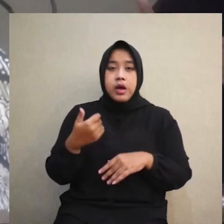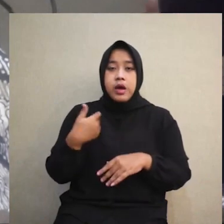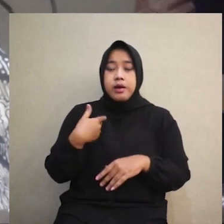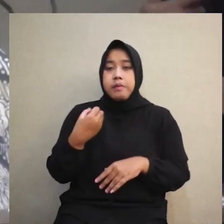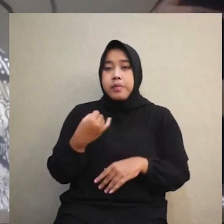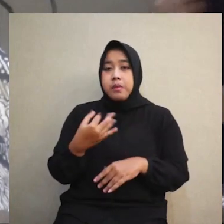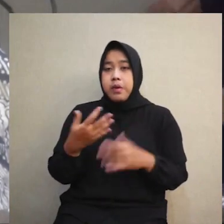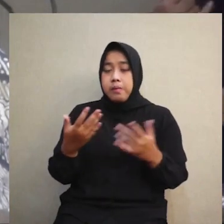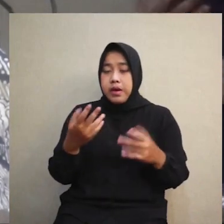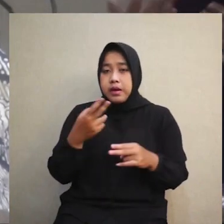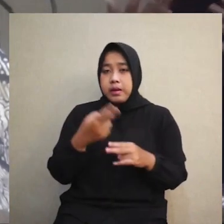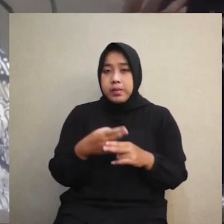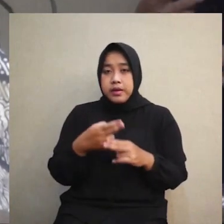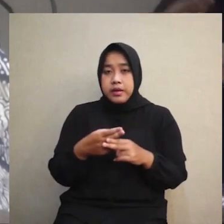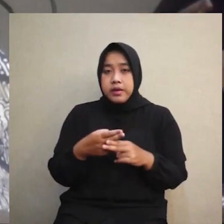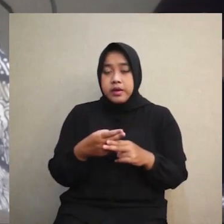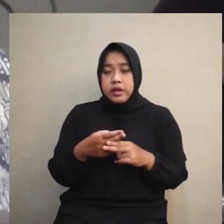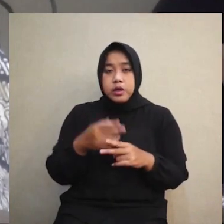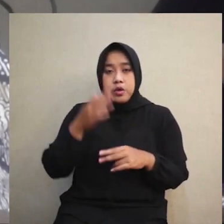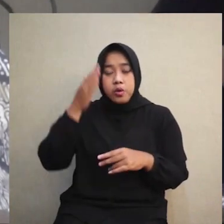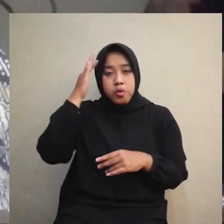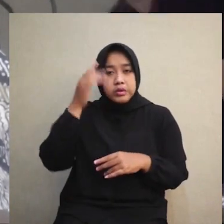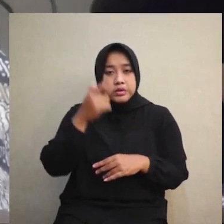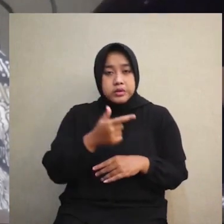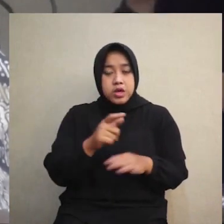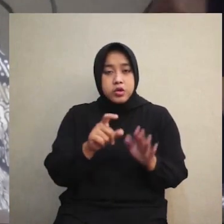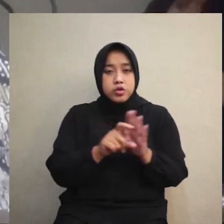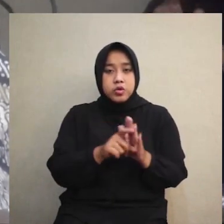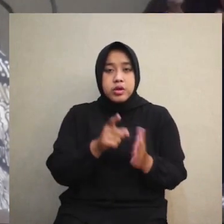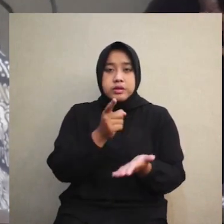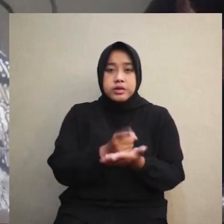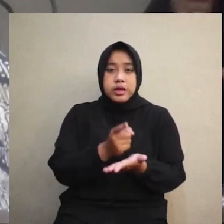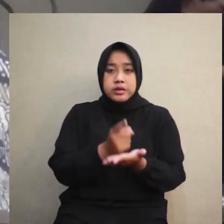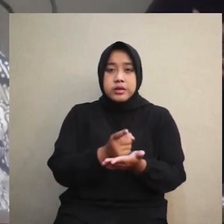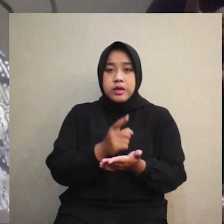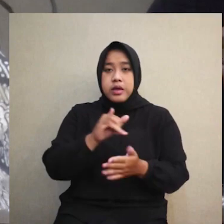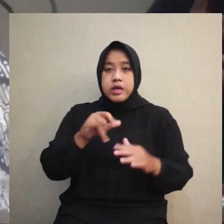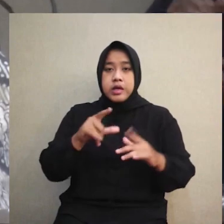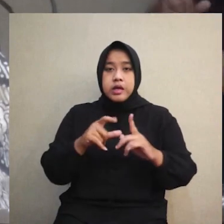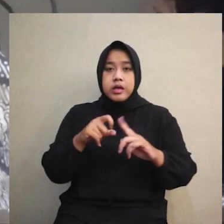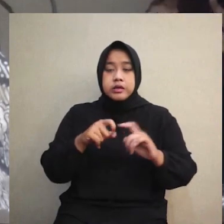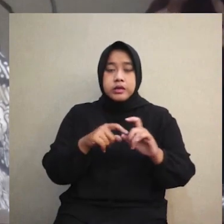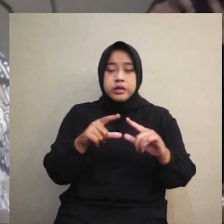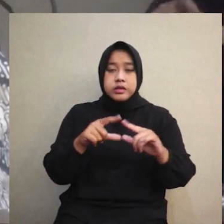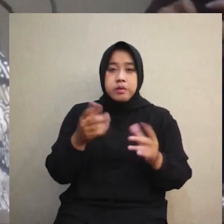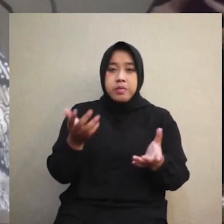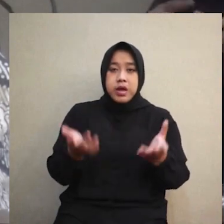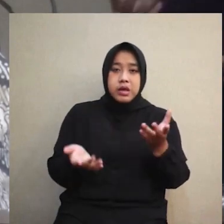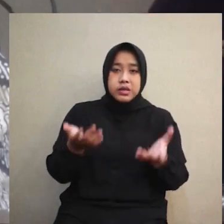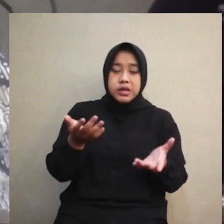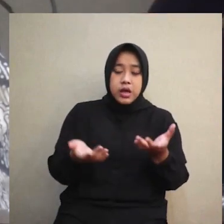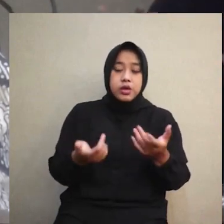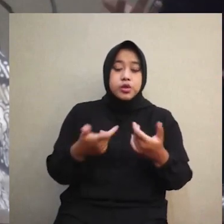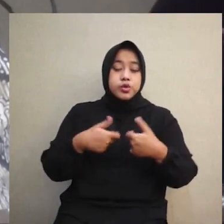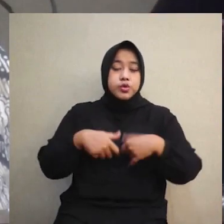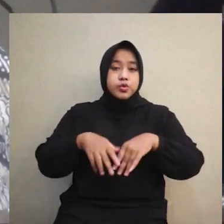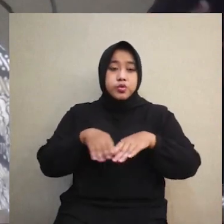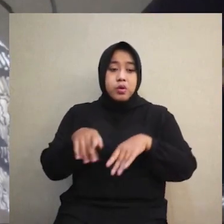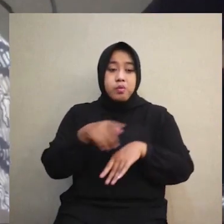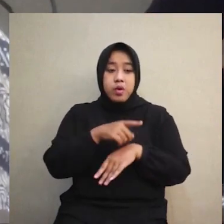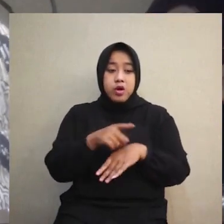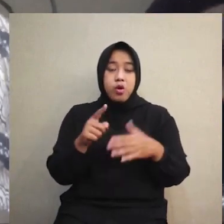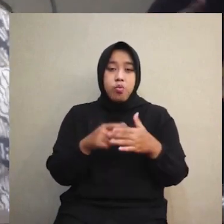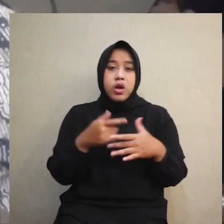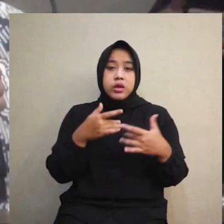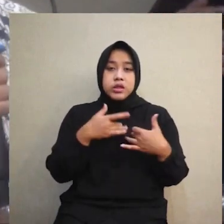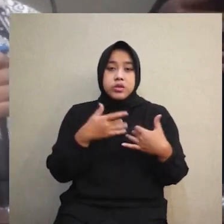beberapa apa namanya kepolisian misalnya Kejaksaan peradilan itu lebih didasarkan karena mereka